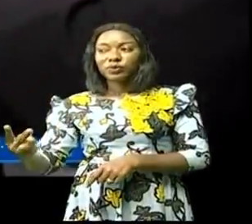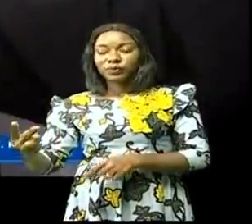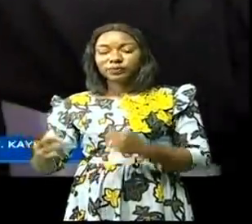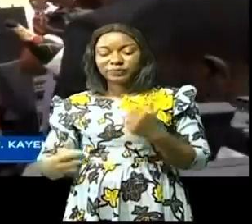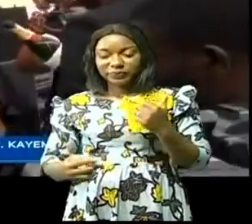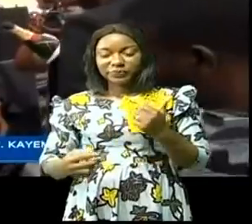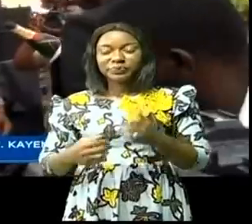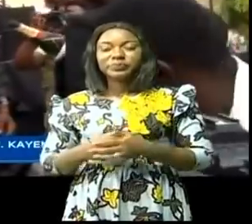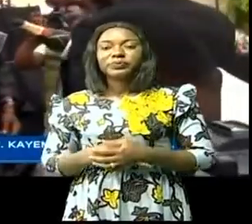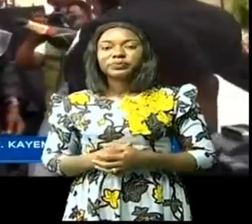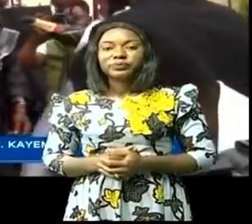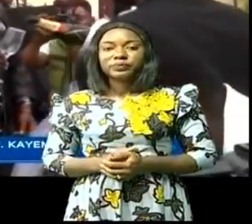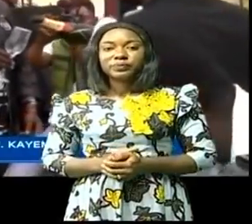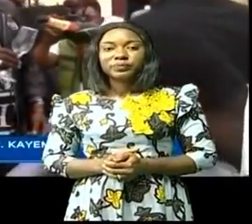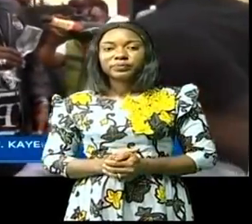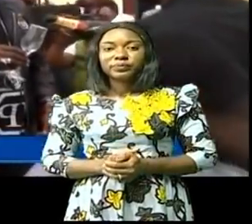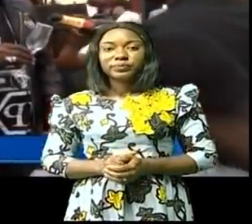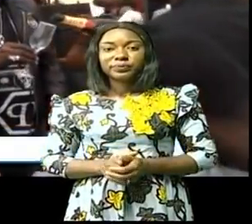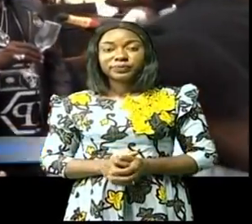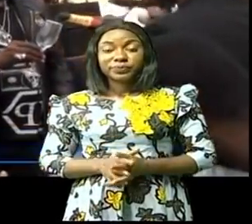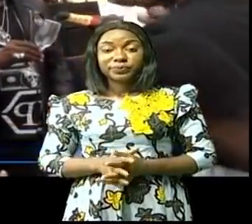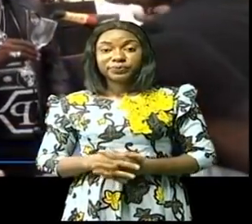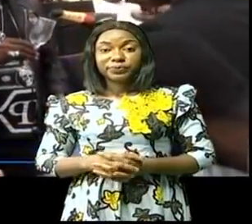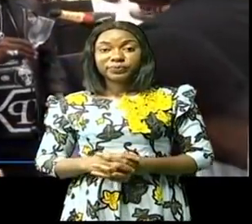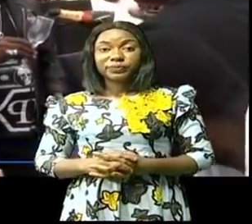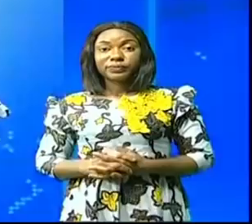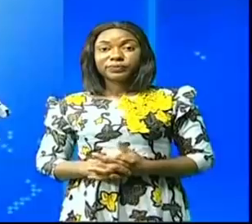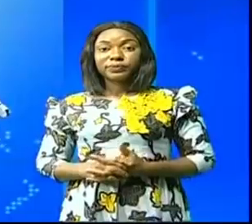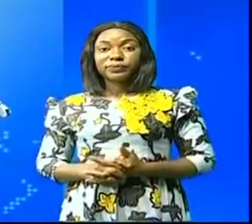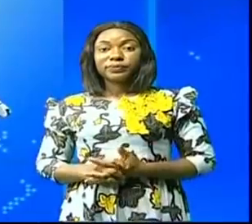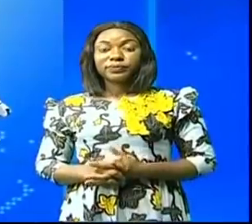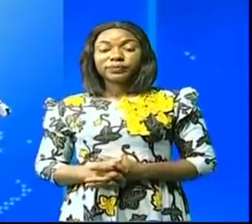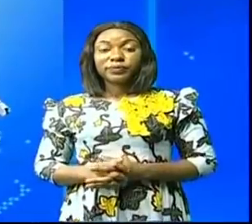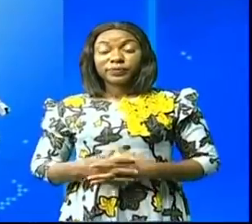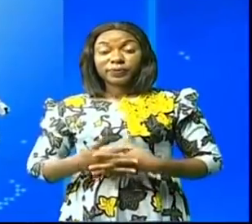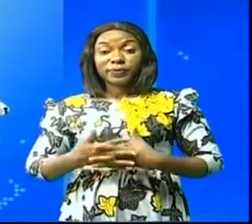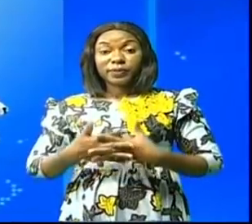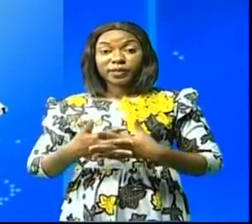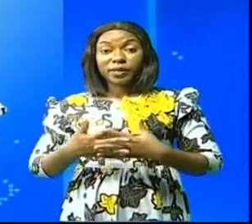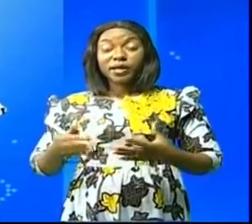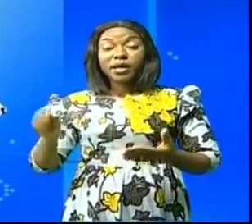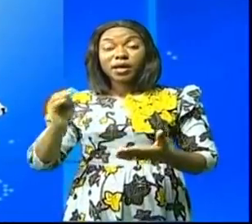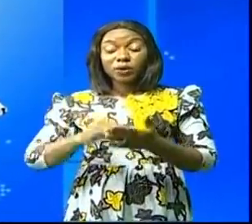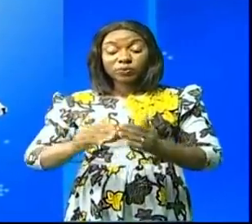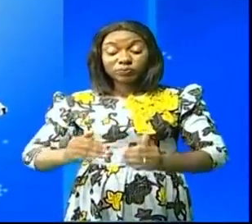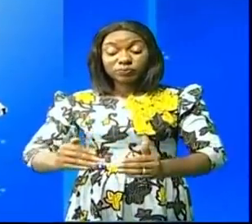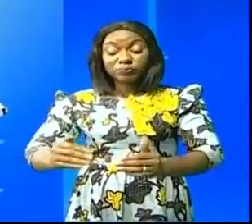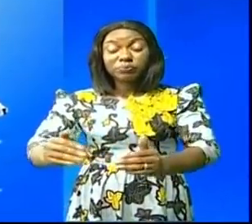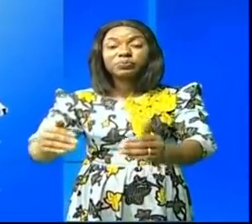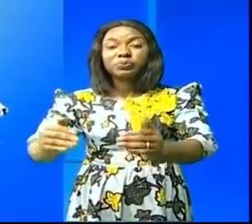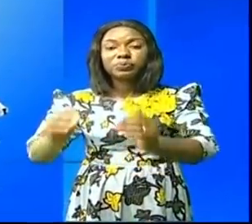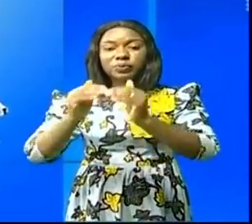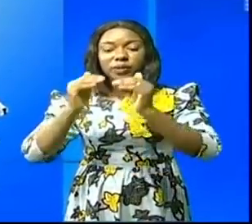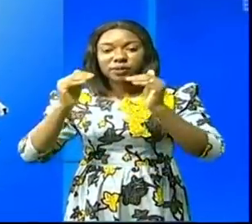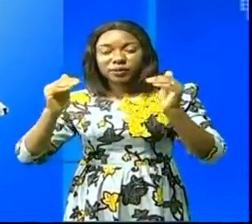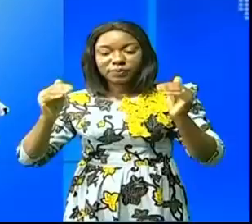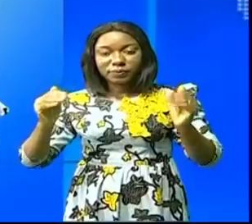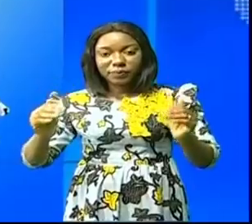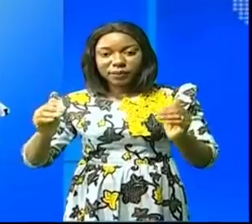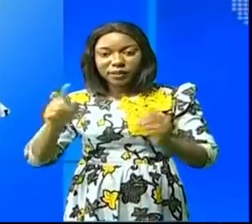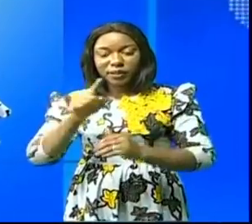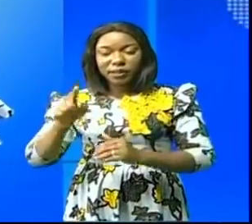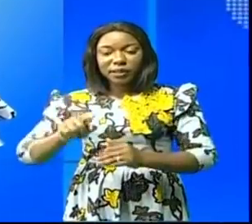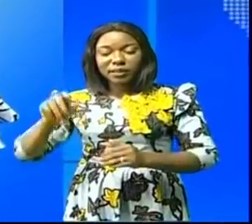Alors on applaudit très très très très fort. Et le processus de paix de Nairobi a atteint le point